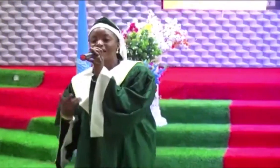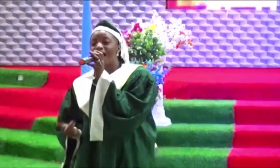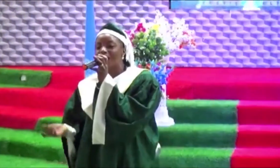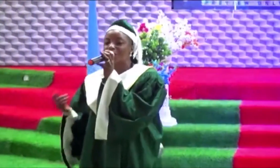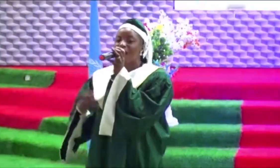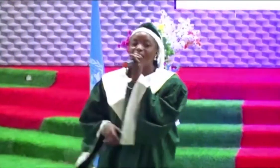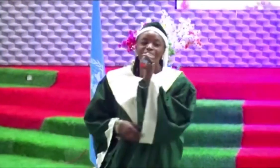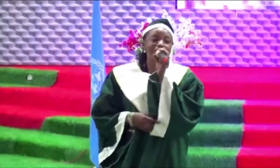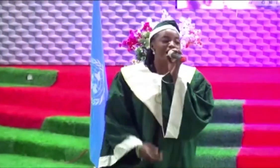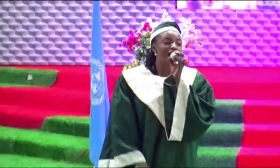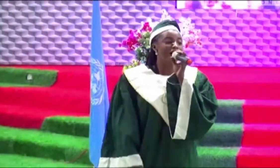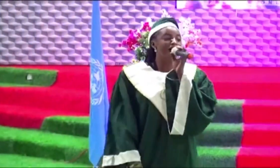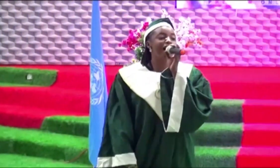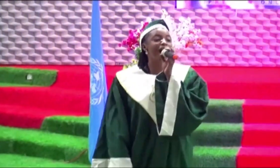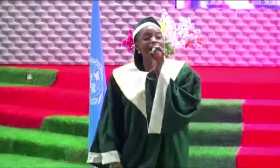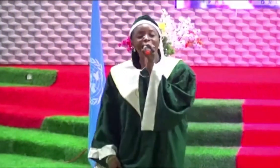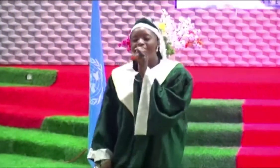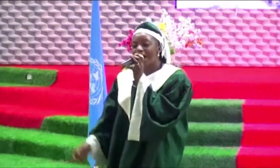kọjá àdúrà o.